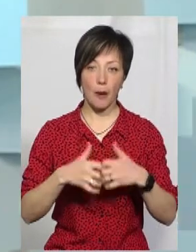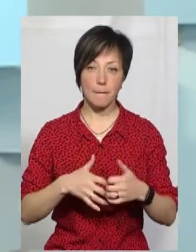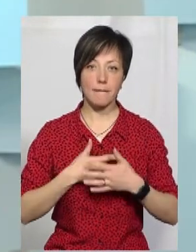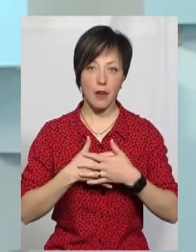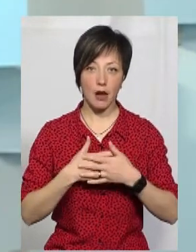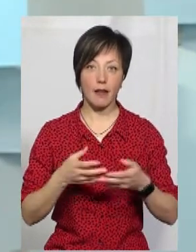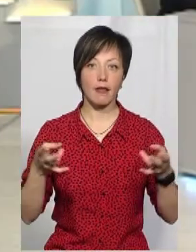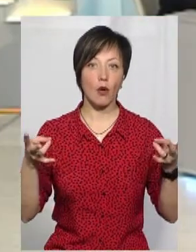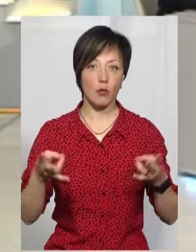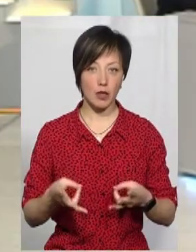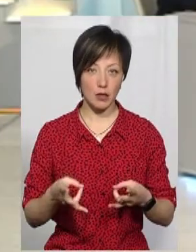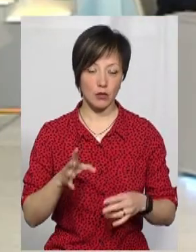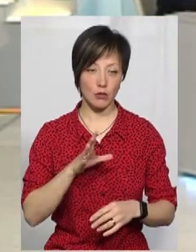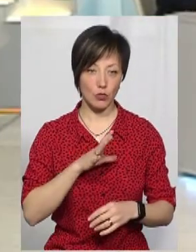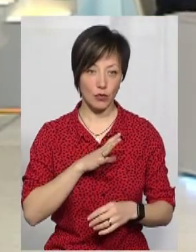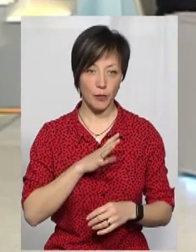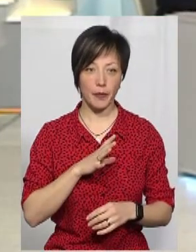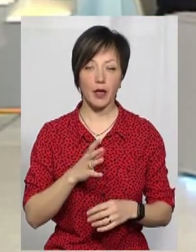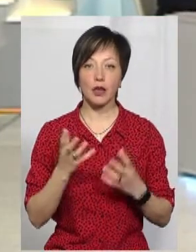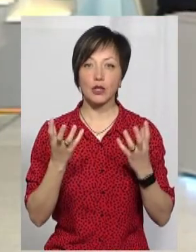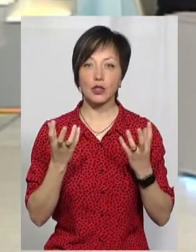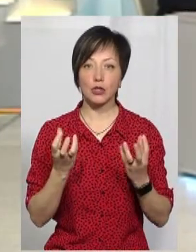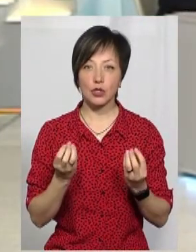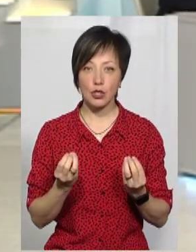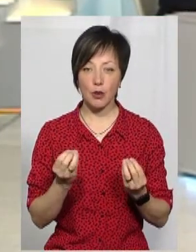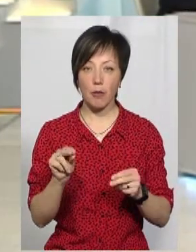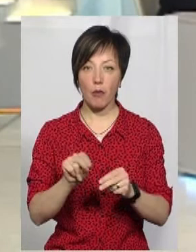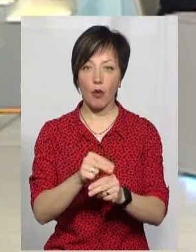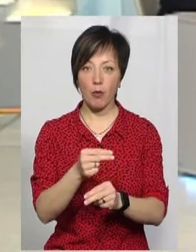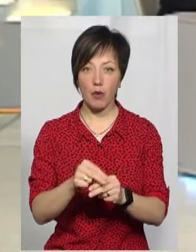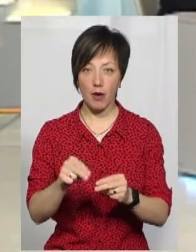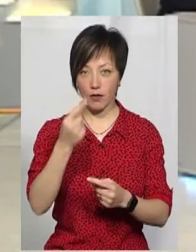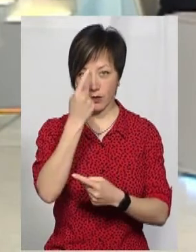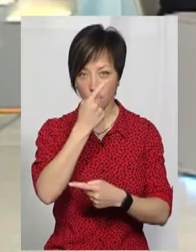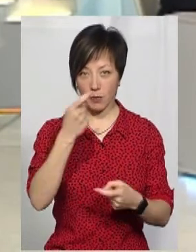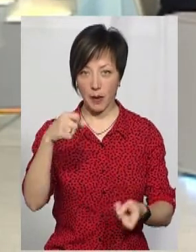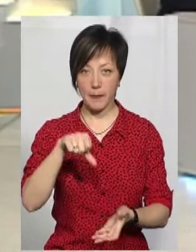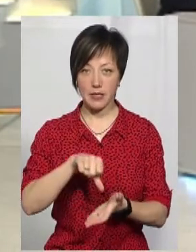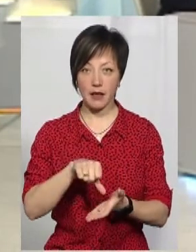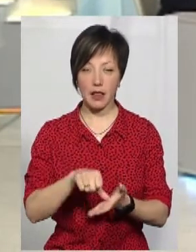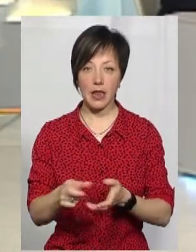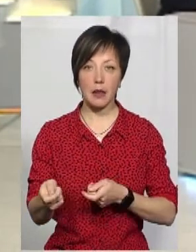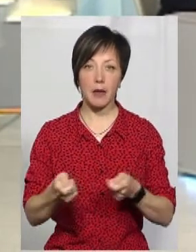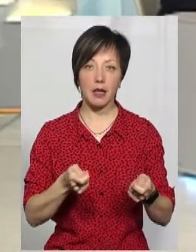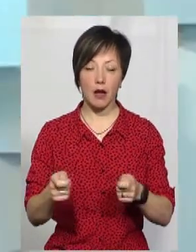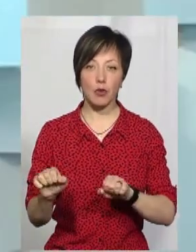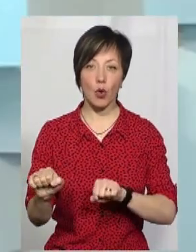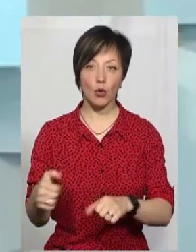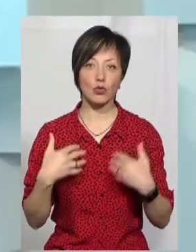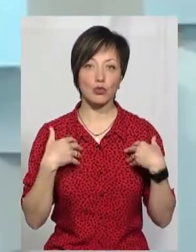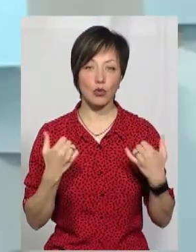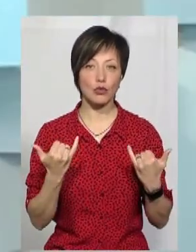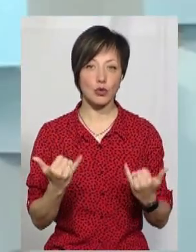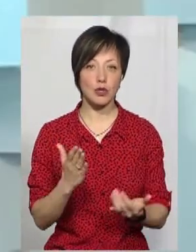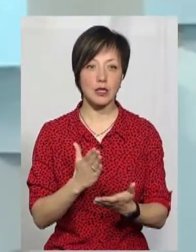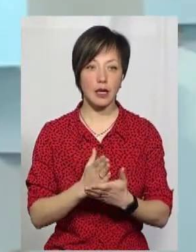тих... Він був необхідний, власне. Так, необхідний. До речі, тут я трішки, я поправлю інформацію представника Департаменту охорони здоров'я, тому що на сьогодні ми